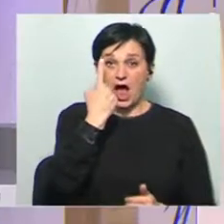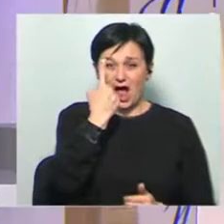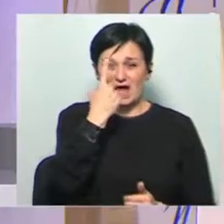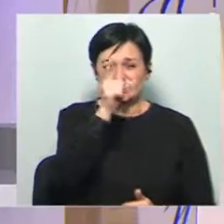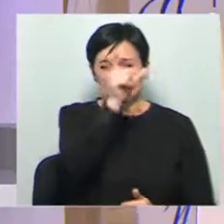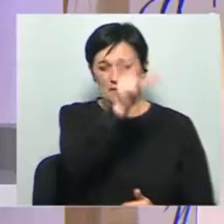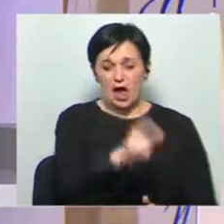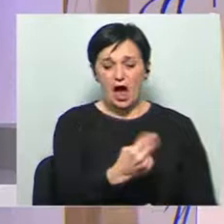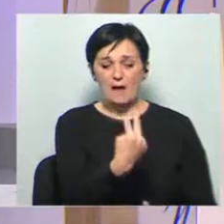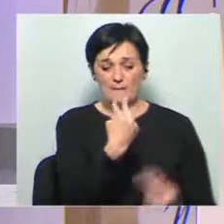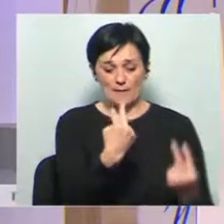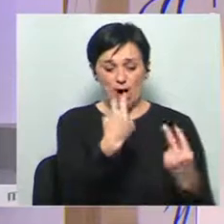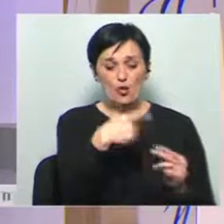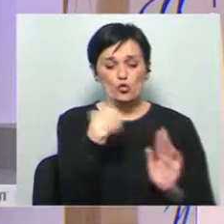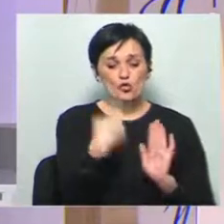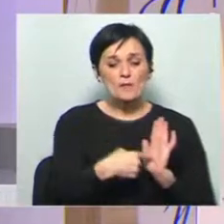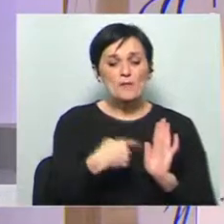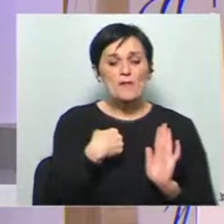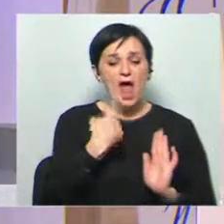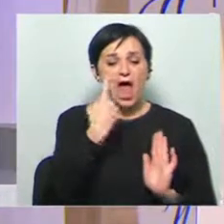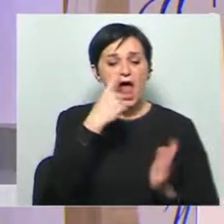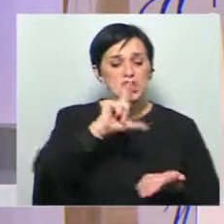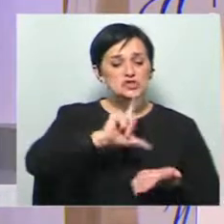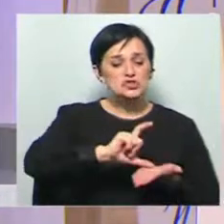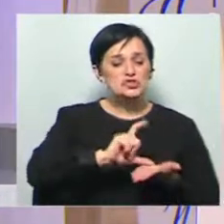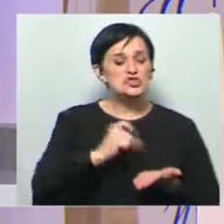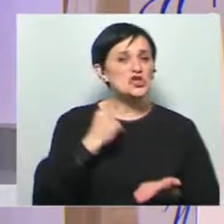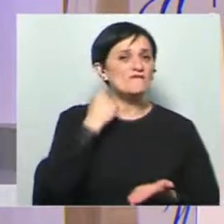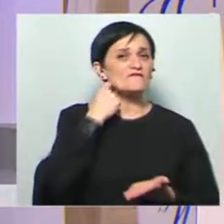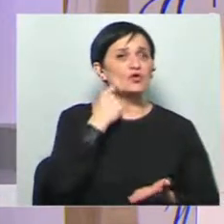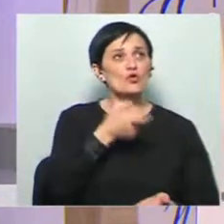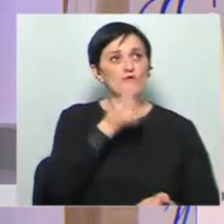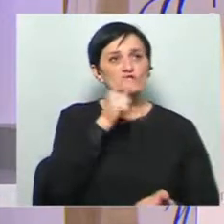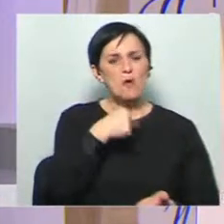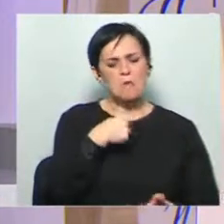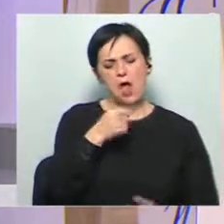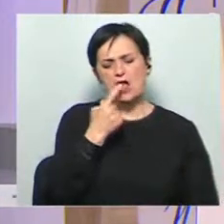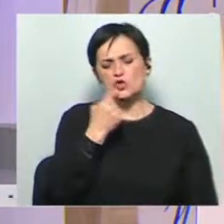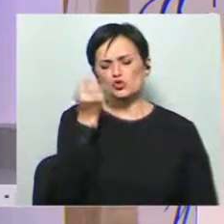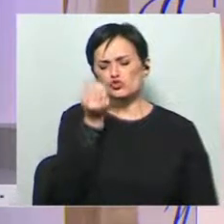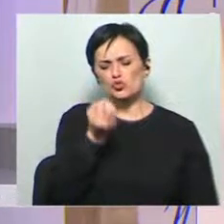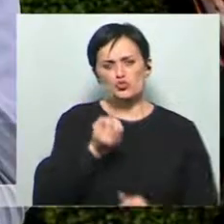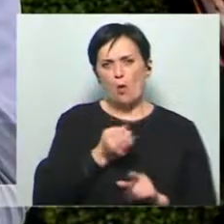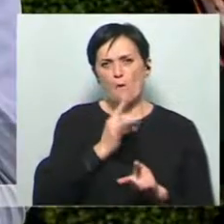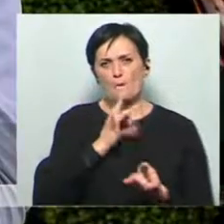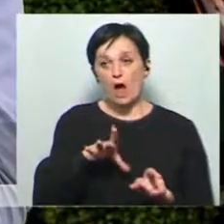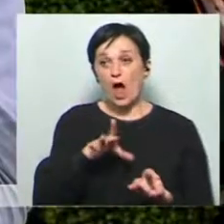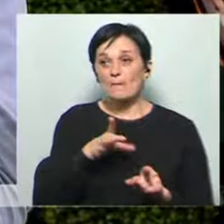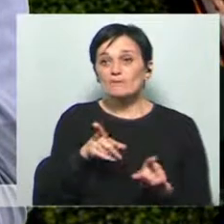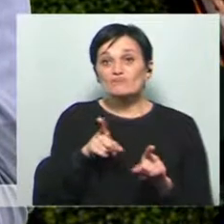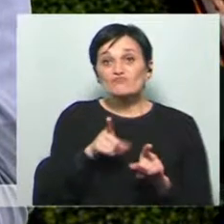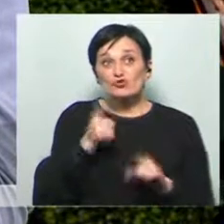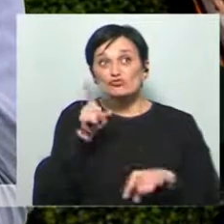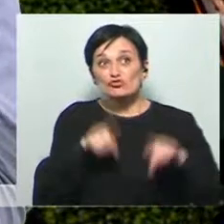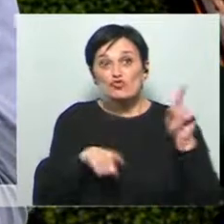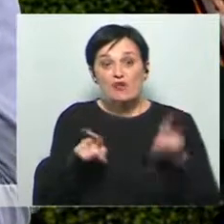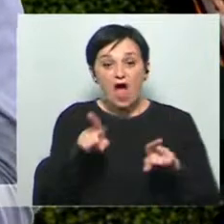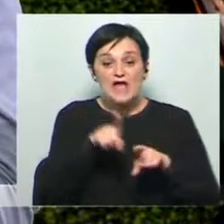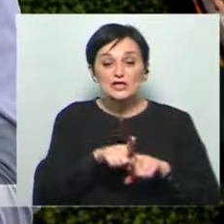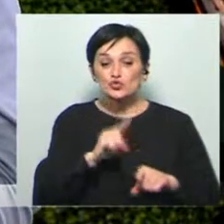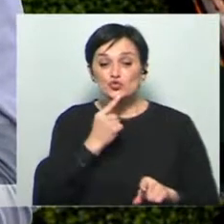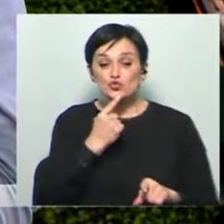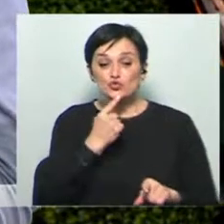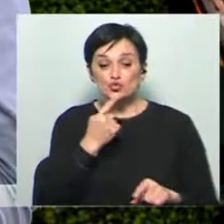ერთმა მაყურებელმა მკითხა. მე თრომბი არ დამემართებაო, ასეა მართლაც? ზოგადად ესე ძალიან რთული ამის თქმა არ